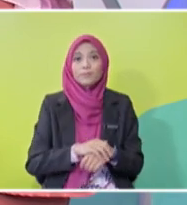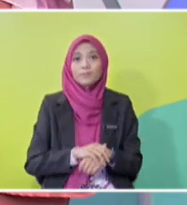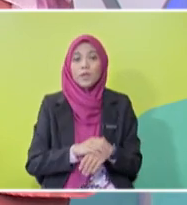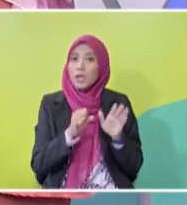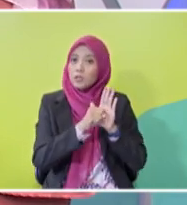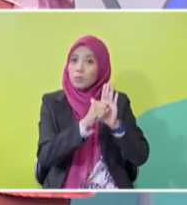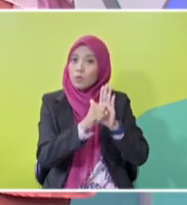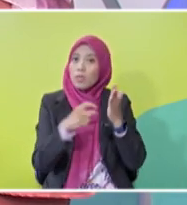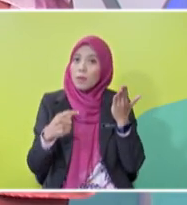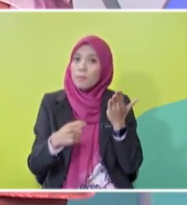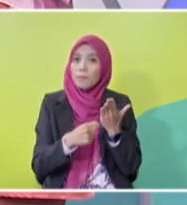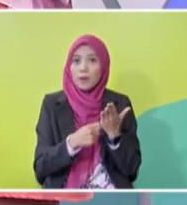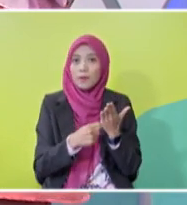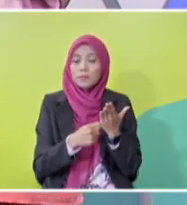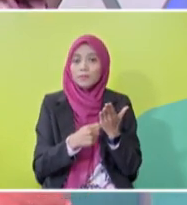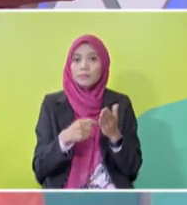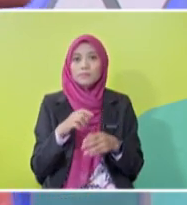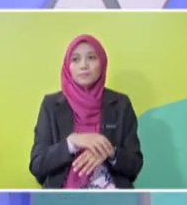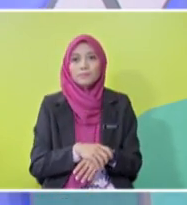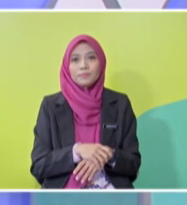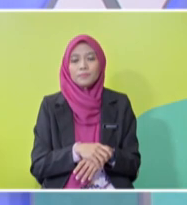di depan situ tambah